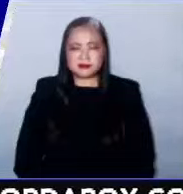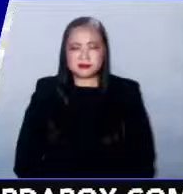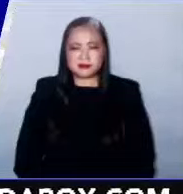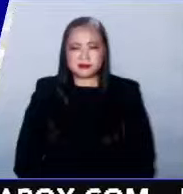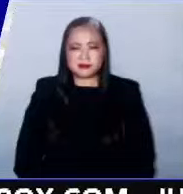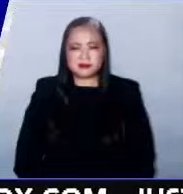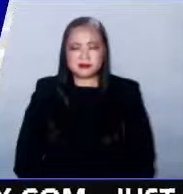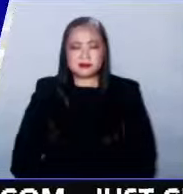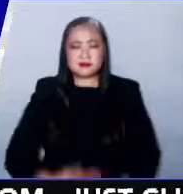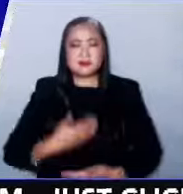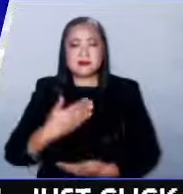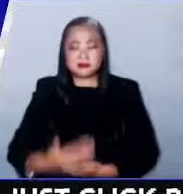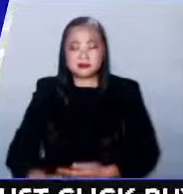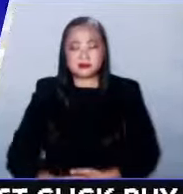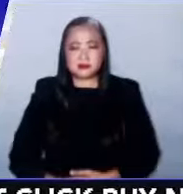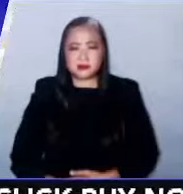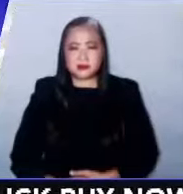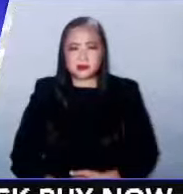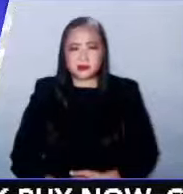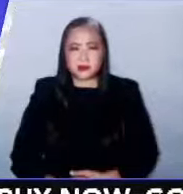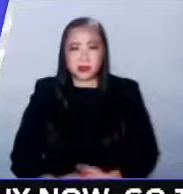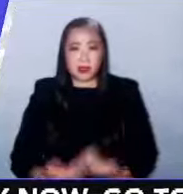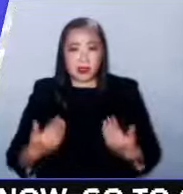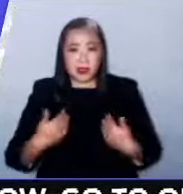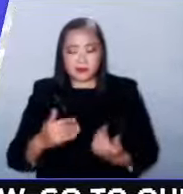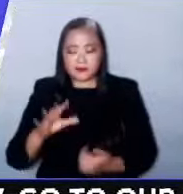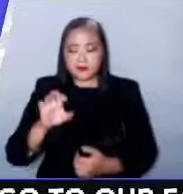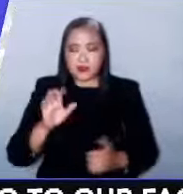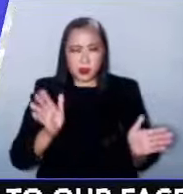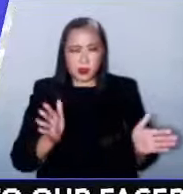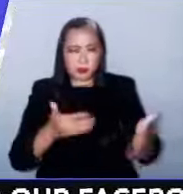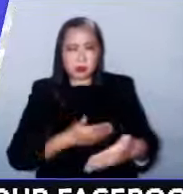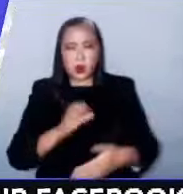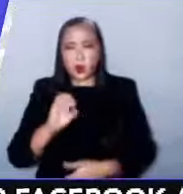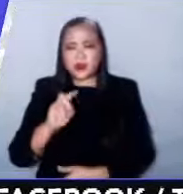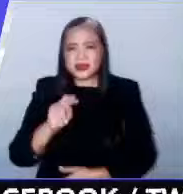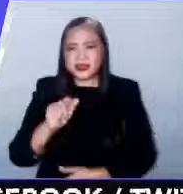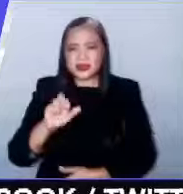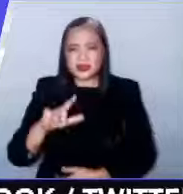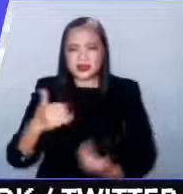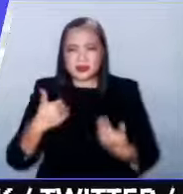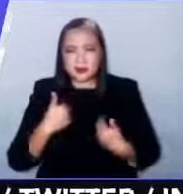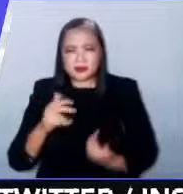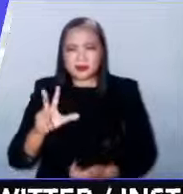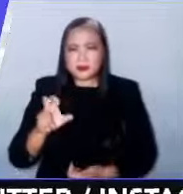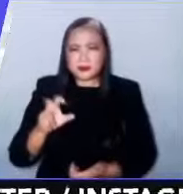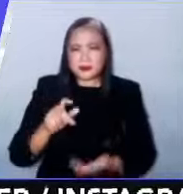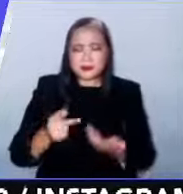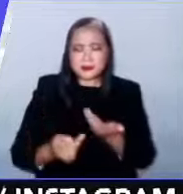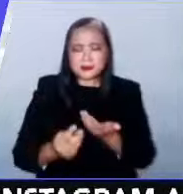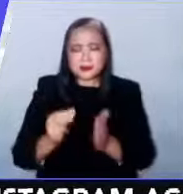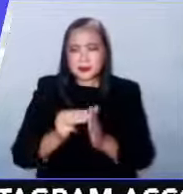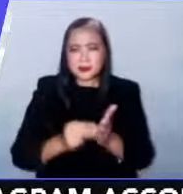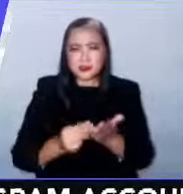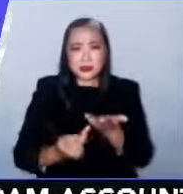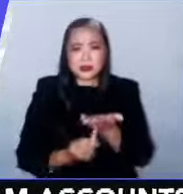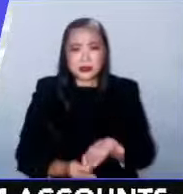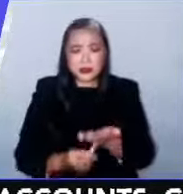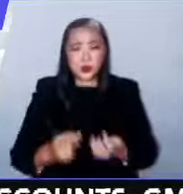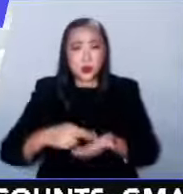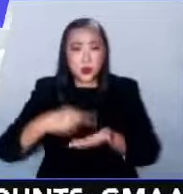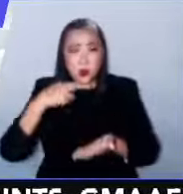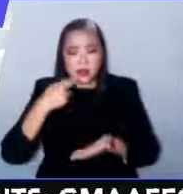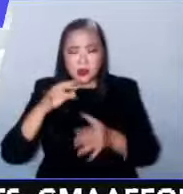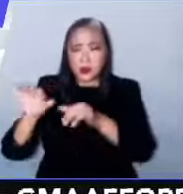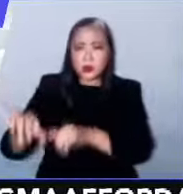Mahigit 500 container na may lamang mahigit 13 milyong kilo ng bigas ang nakatenga sa ilang pantalan sa Maynila. Ayon sa Philippine